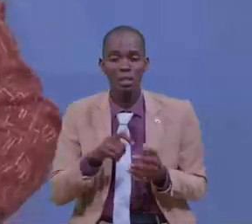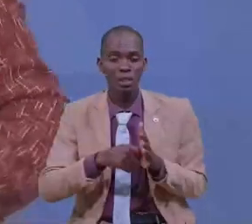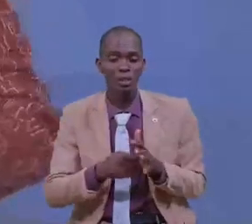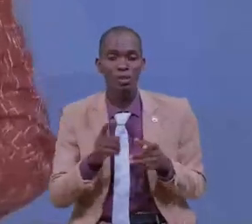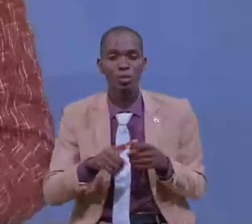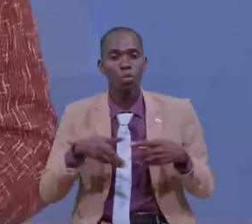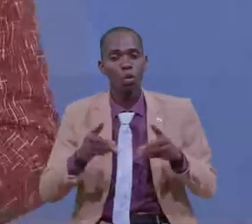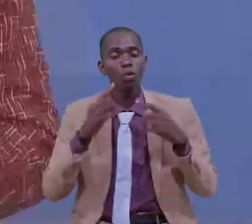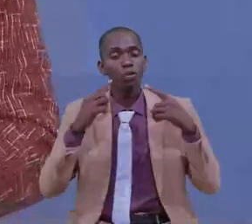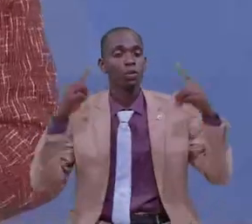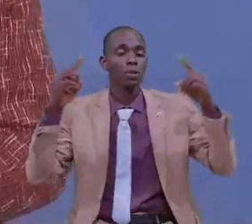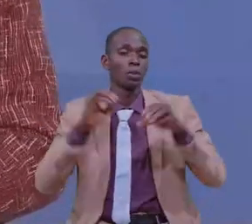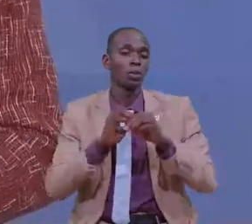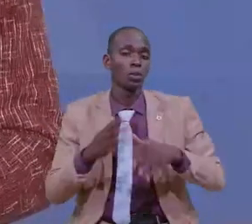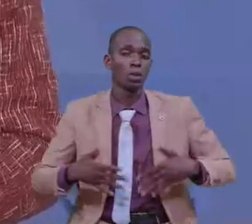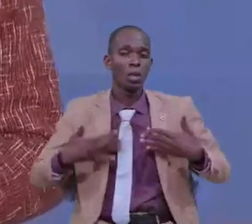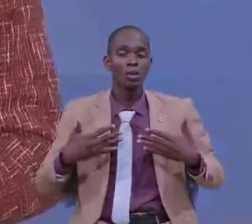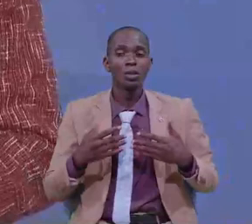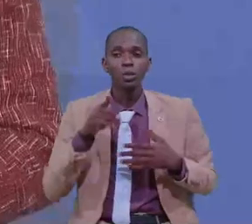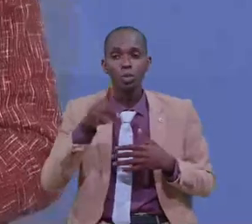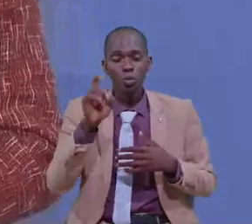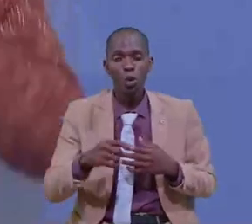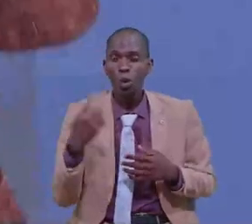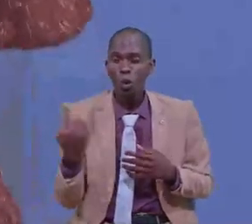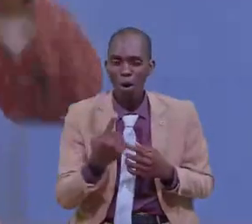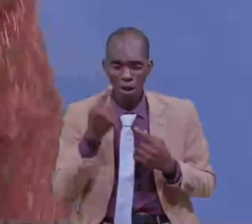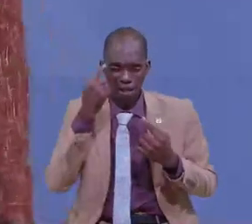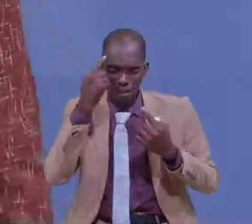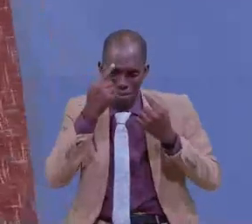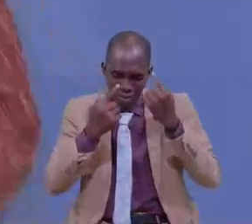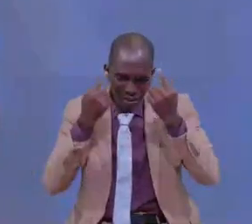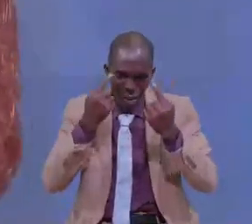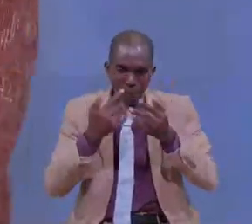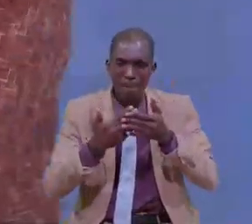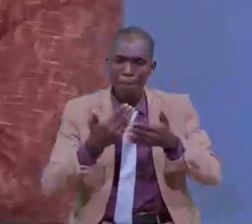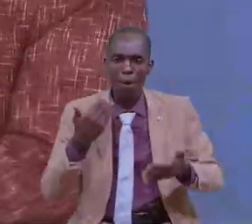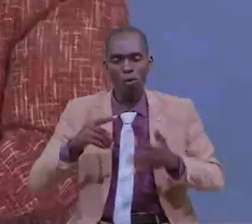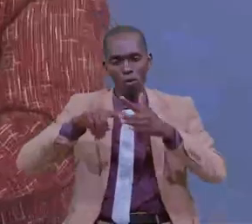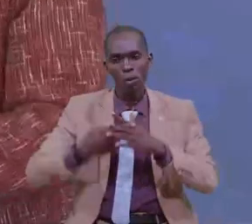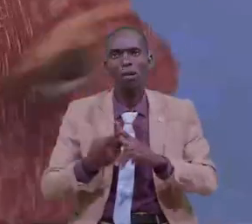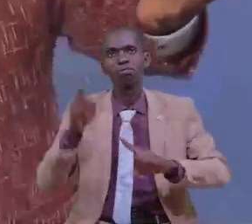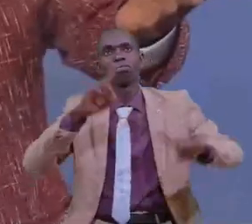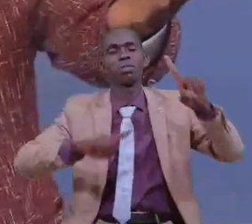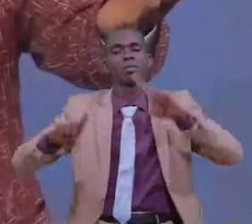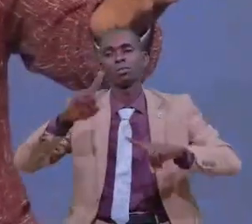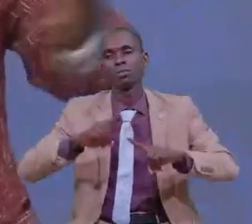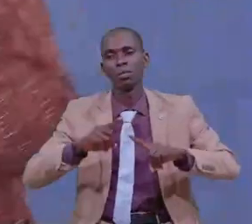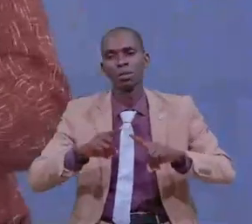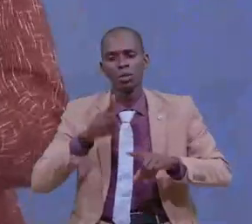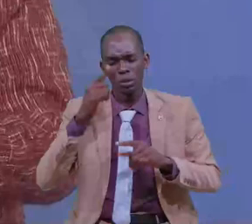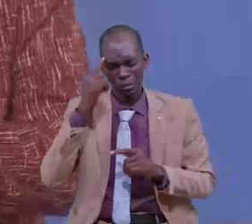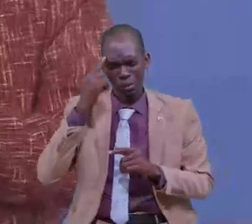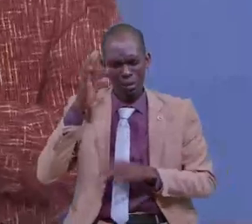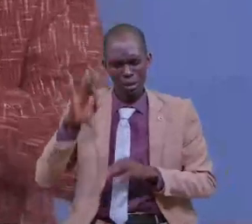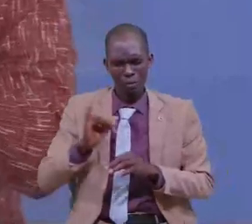attention à tes propos. Tout dans la vie, réfléchis avant de penser. Médite. Si je le dis de